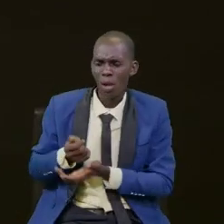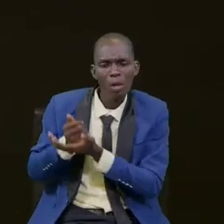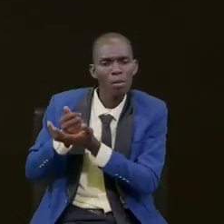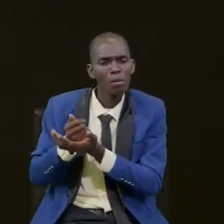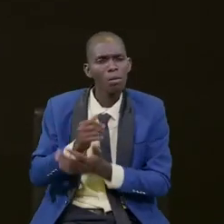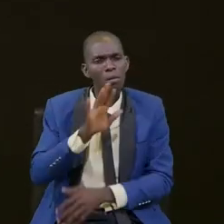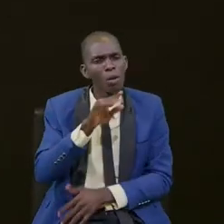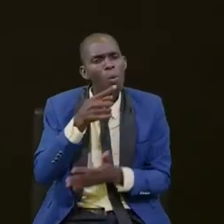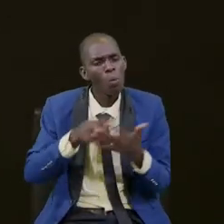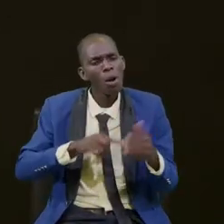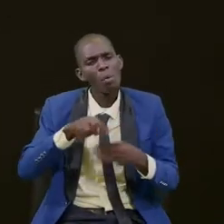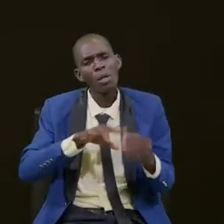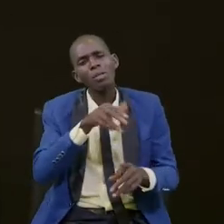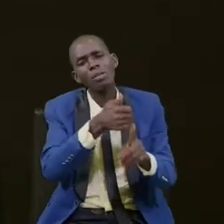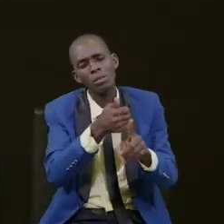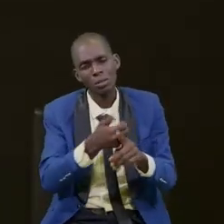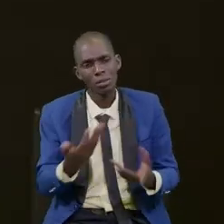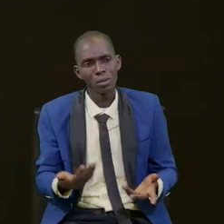à toi-même. Et